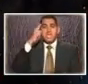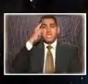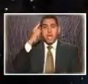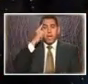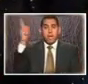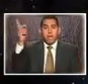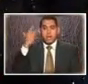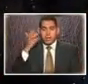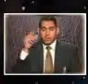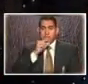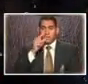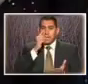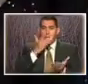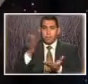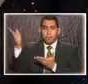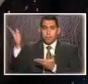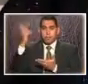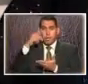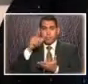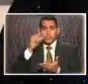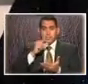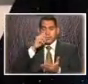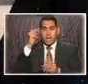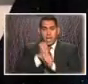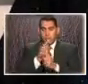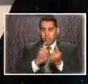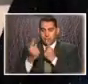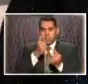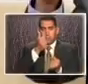البلد المتدين. نعم. اذا تبغى تقيسها بالدين لانها طبقت المعاملات. طيب انا اسف بس